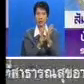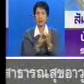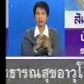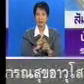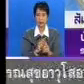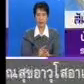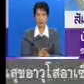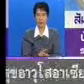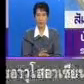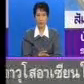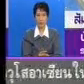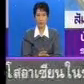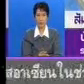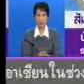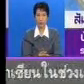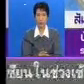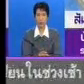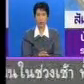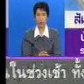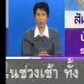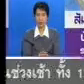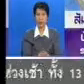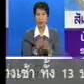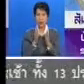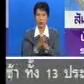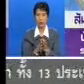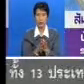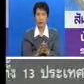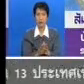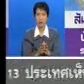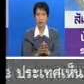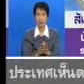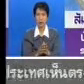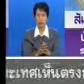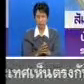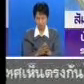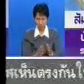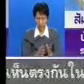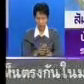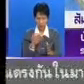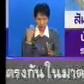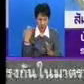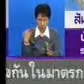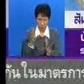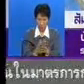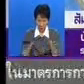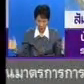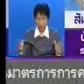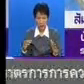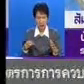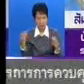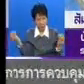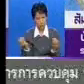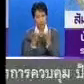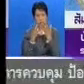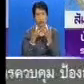เอิญที่จะเรียกว่าคนหลายคนคนจำนวนมากนะคะอาจจะกระทบกระทั่งกันทั้งสองฝ่ายทำให้เกิดเหตุรุ